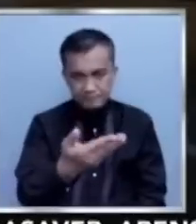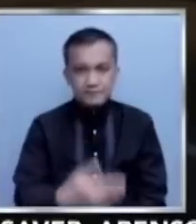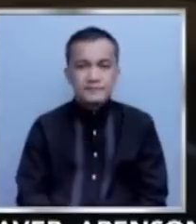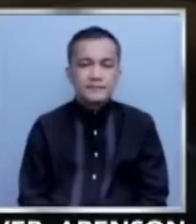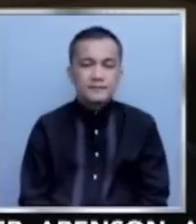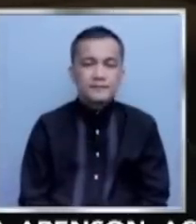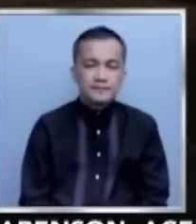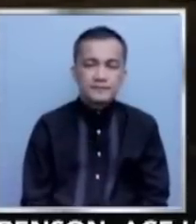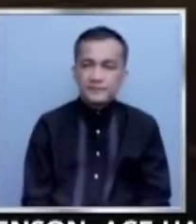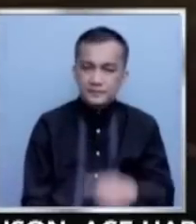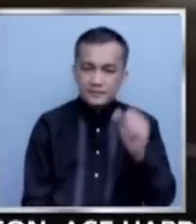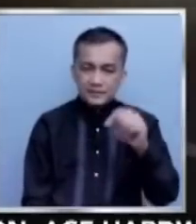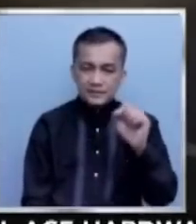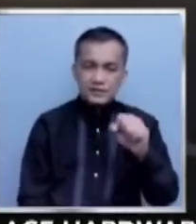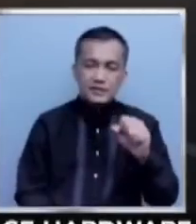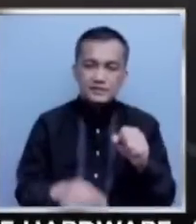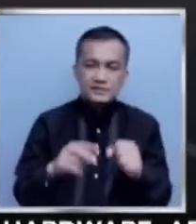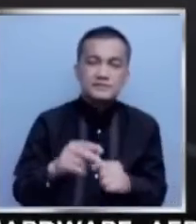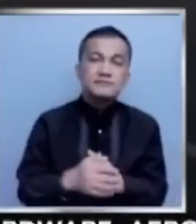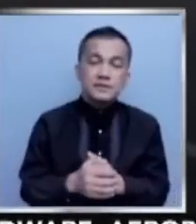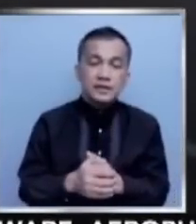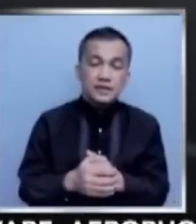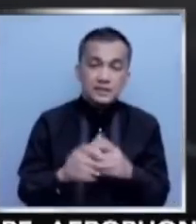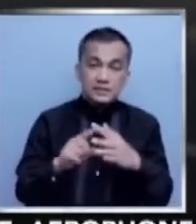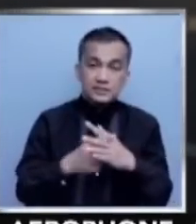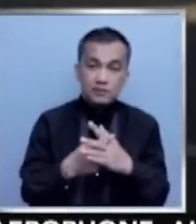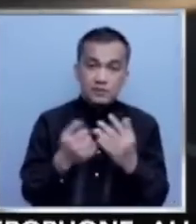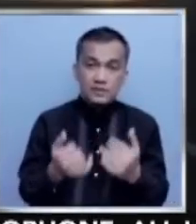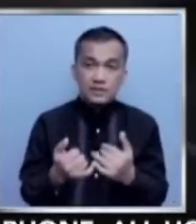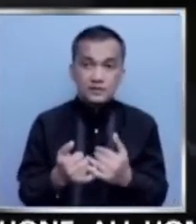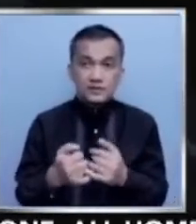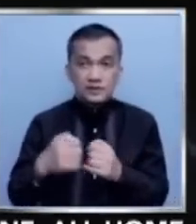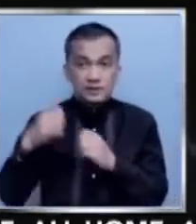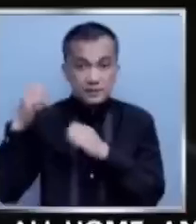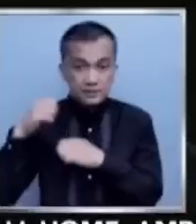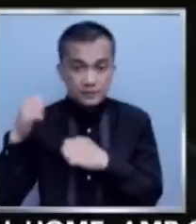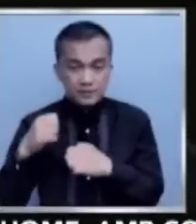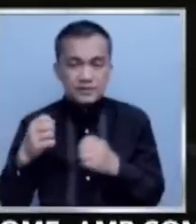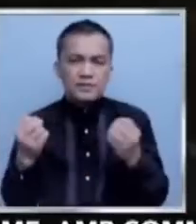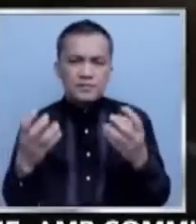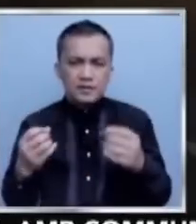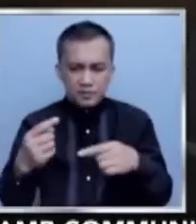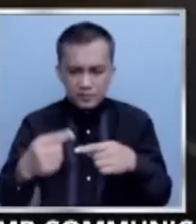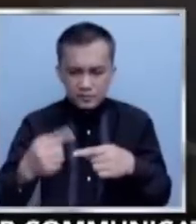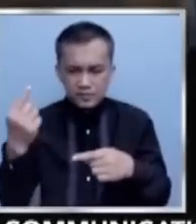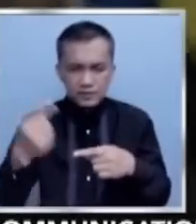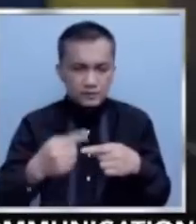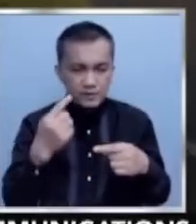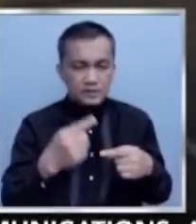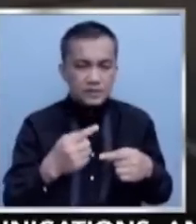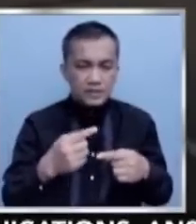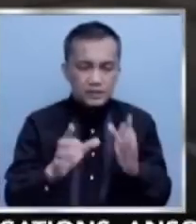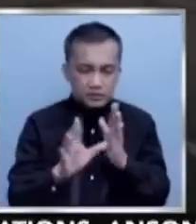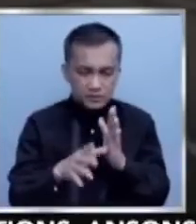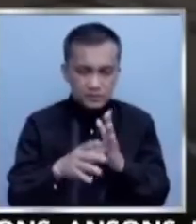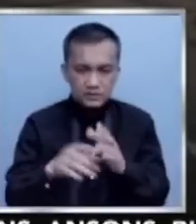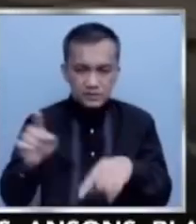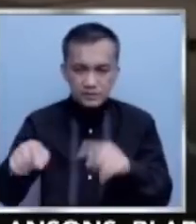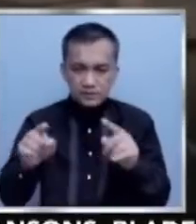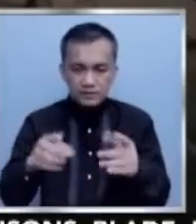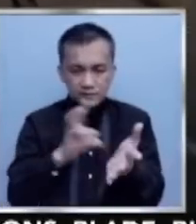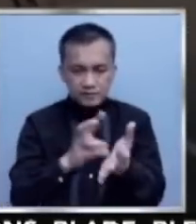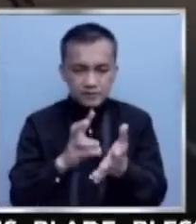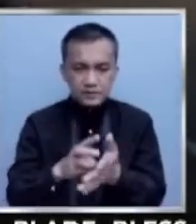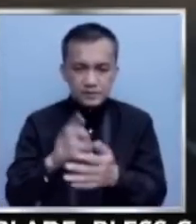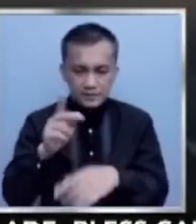Yes, Vicky, simula sa araw na ito, asahan na raw ang kaliwat kanang mga COMELEC checkpoints sa iba't ibang lugar sa bansa.